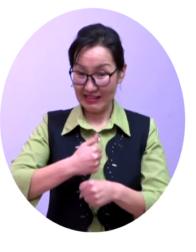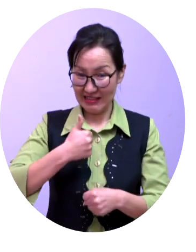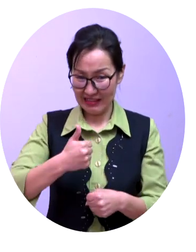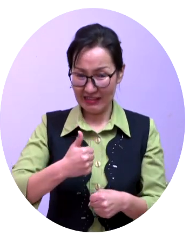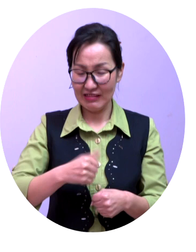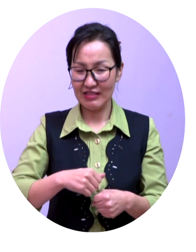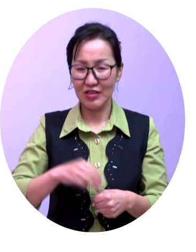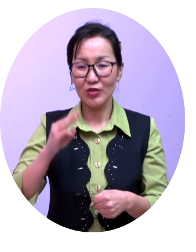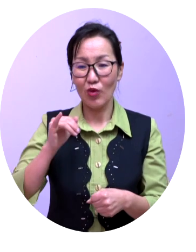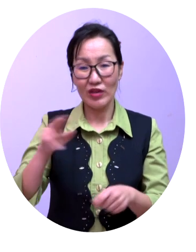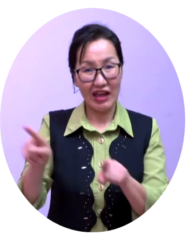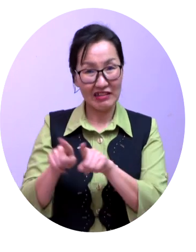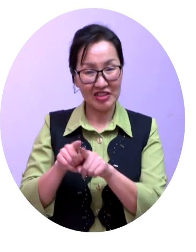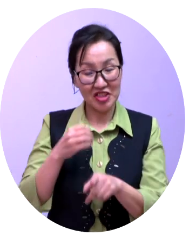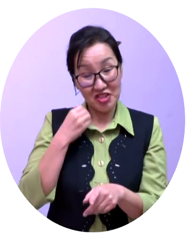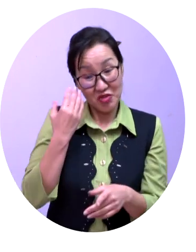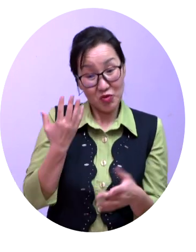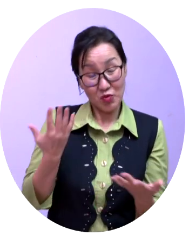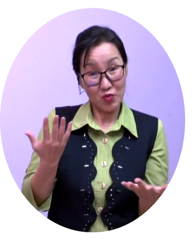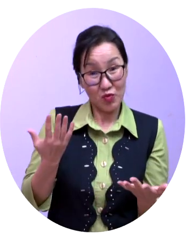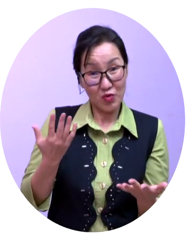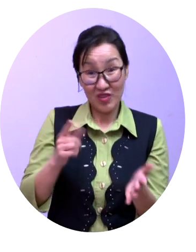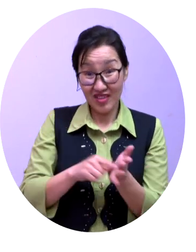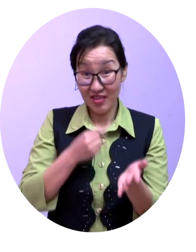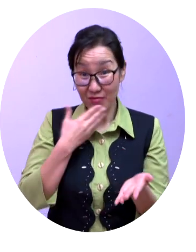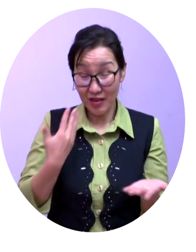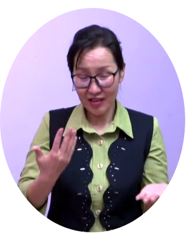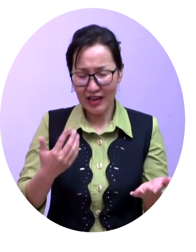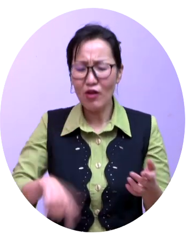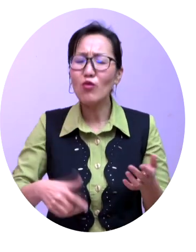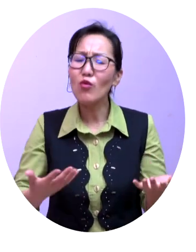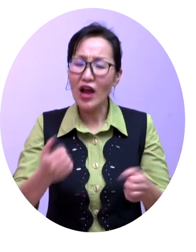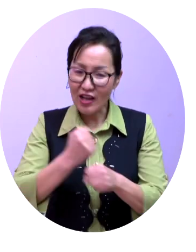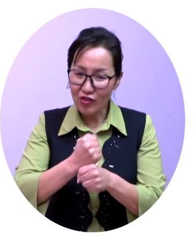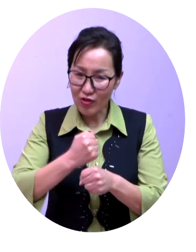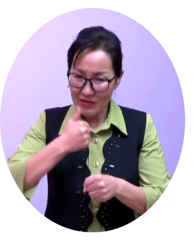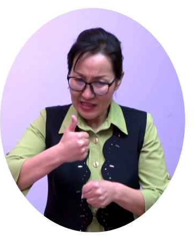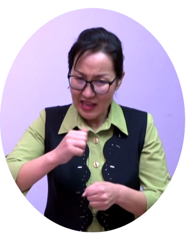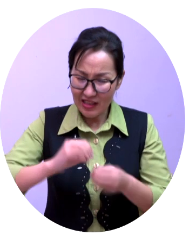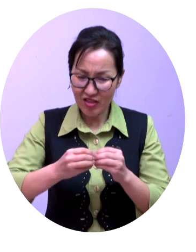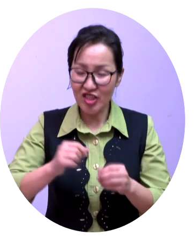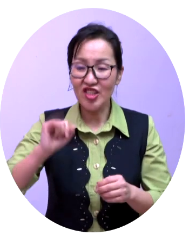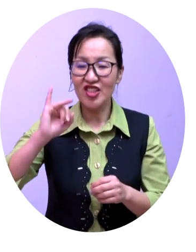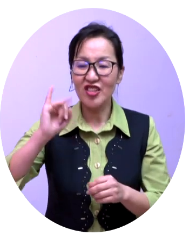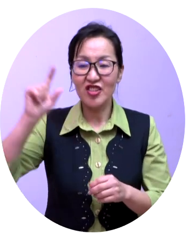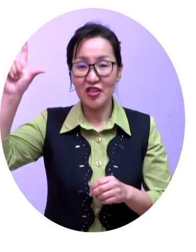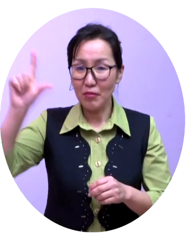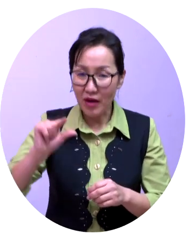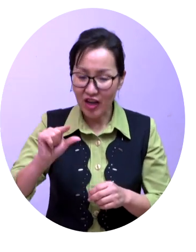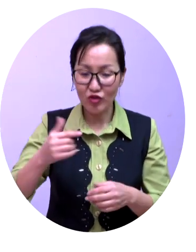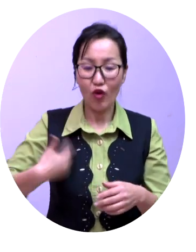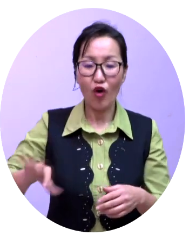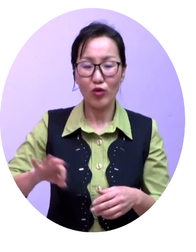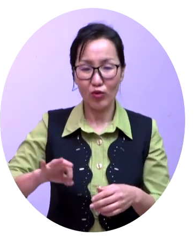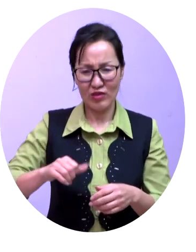туяаш шиг ичгүй тулд хүүхэд болгон ажил хөдөлмөрийн сайн муу их баг гэж голохгүй